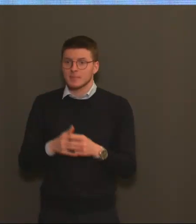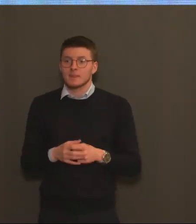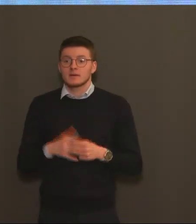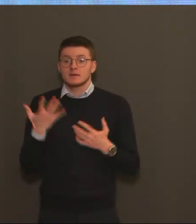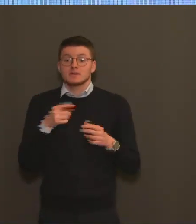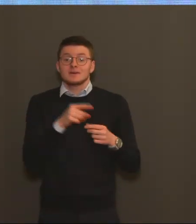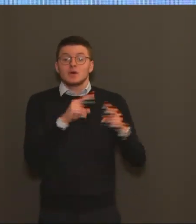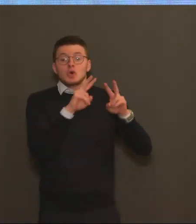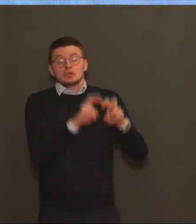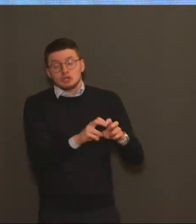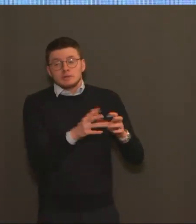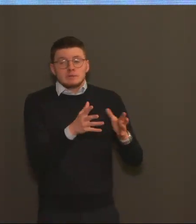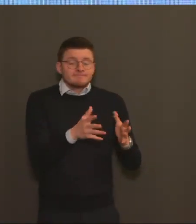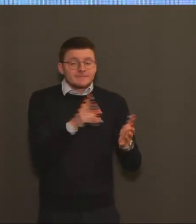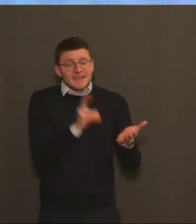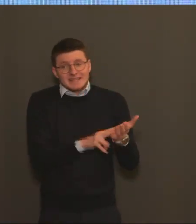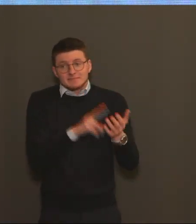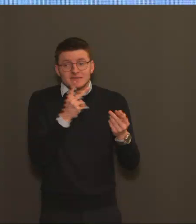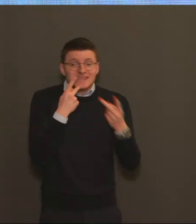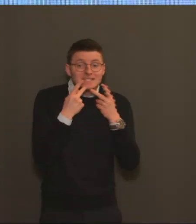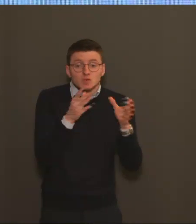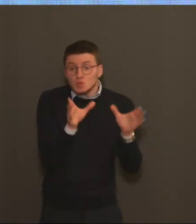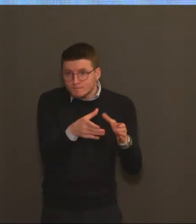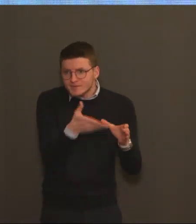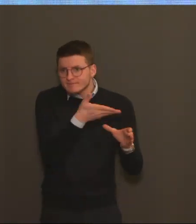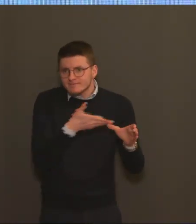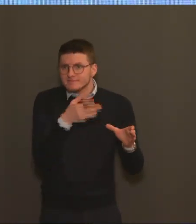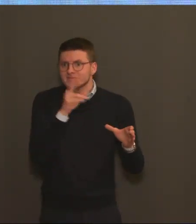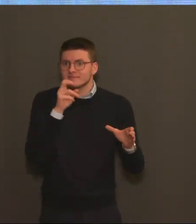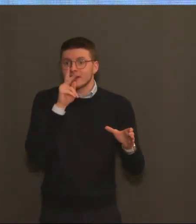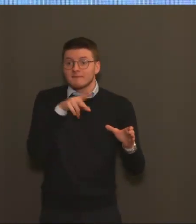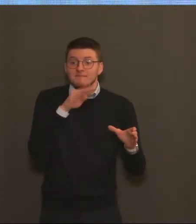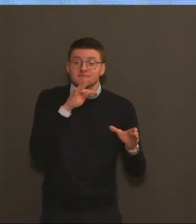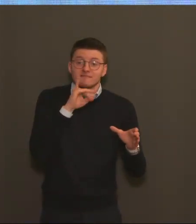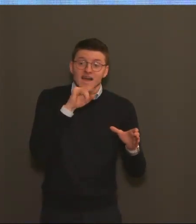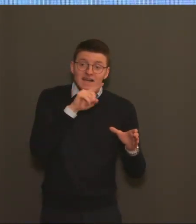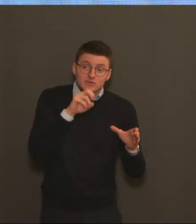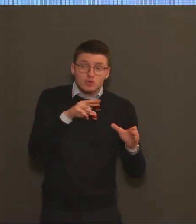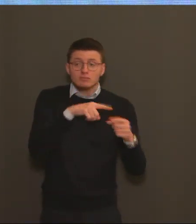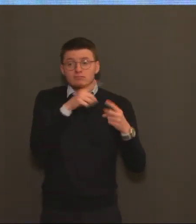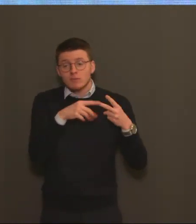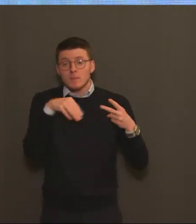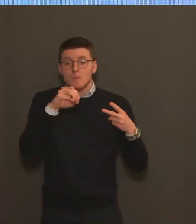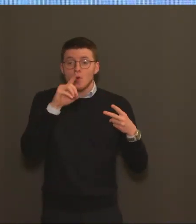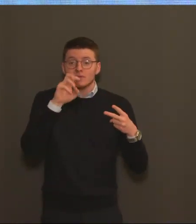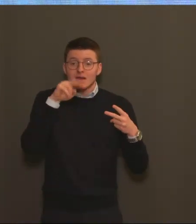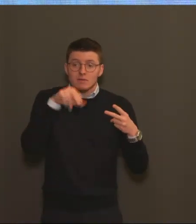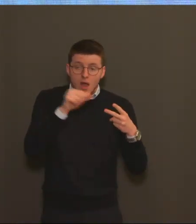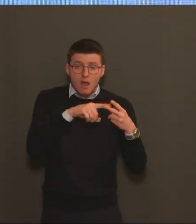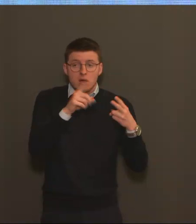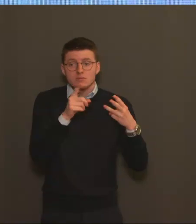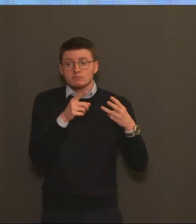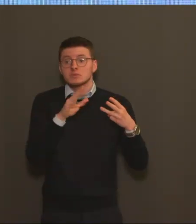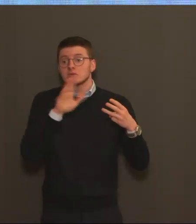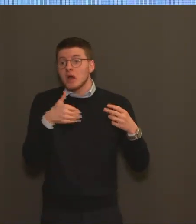een RNA-vaccin, Pfizer of Moderna, vanaf dag 12, na de eerste dosis, kan je al een werkzaamheid verwachten.